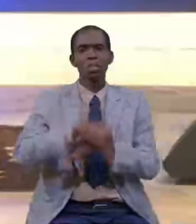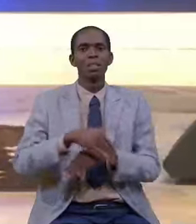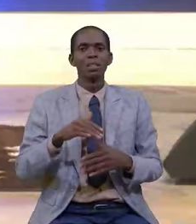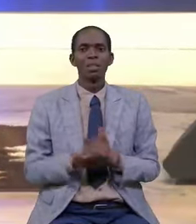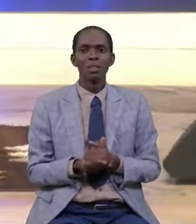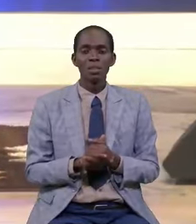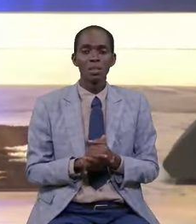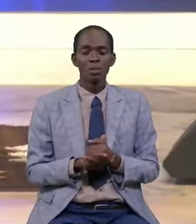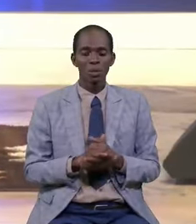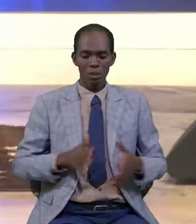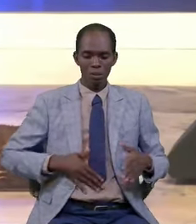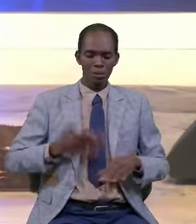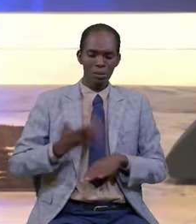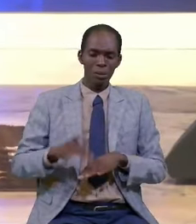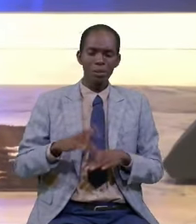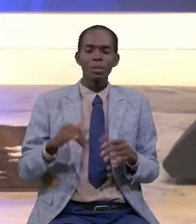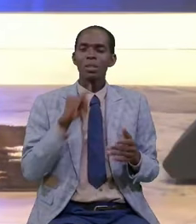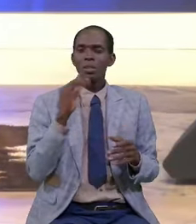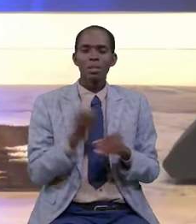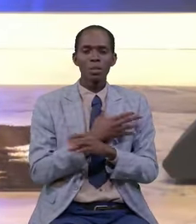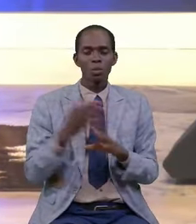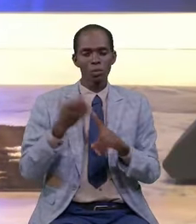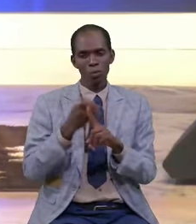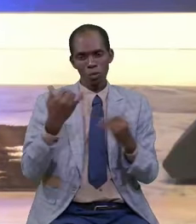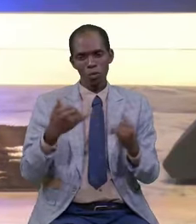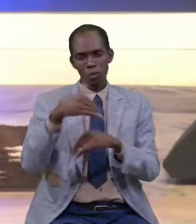La stérilité ôté ce soir.